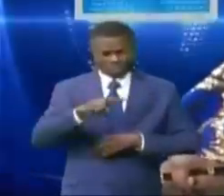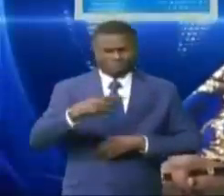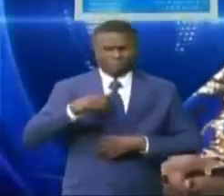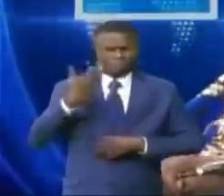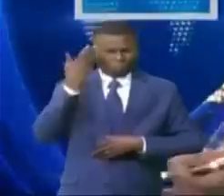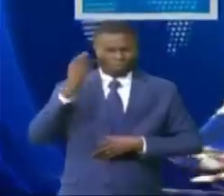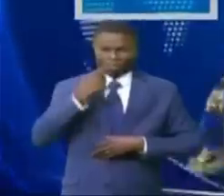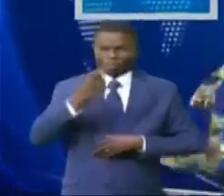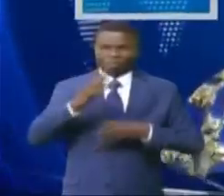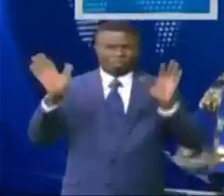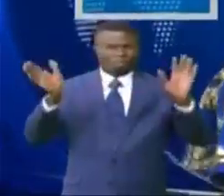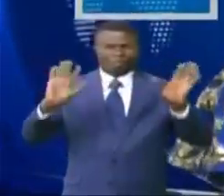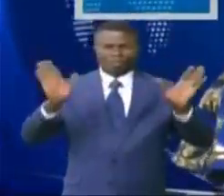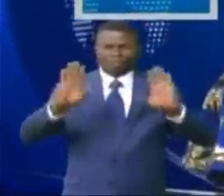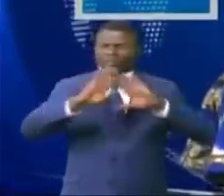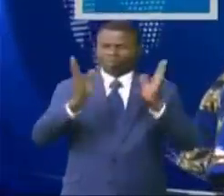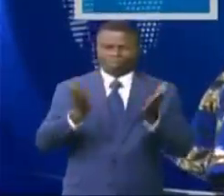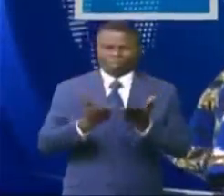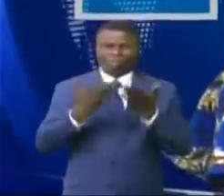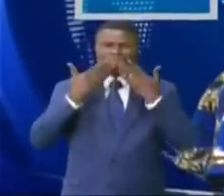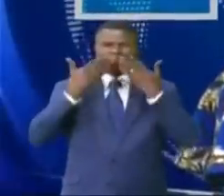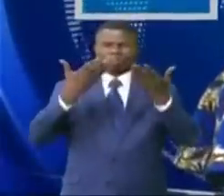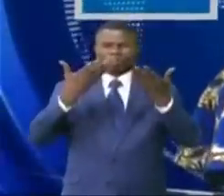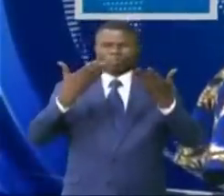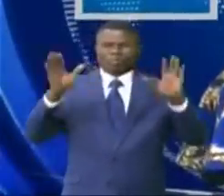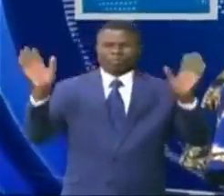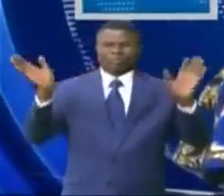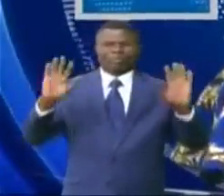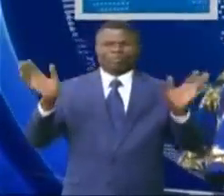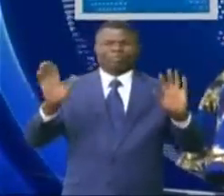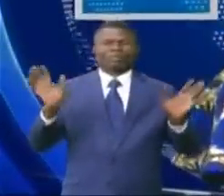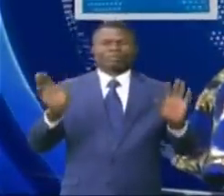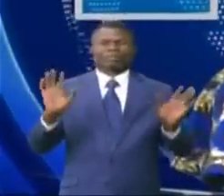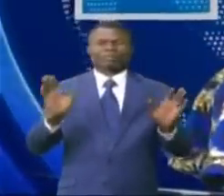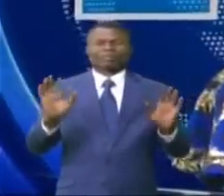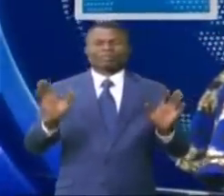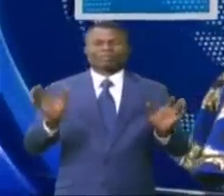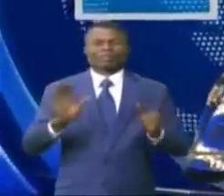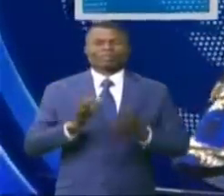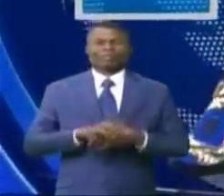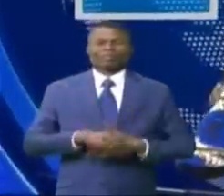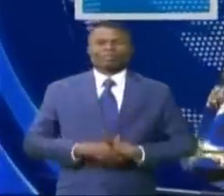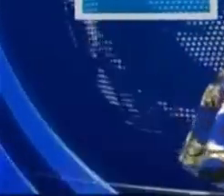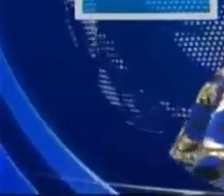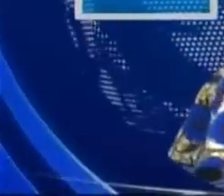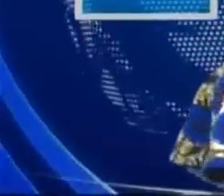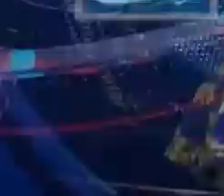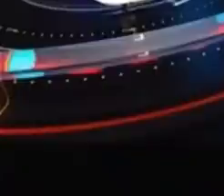demain à 20h avec le même plaisir. Excellent début de week-end à toutes et à tous. Au revoir.